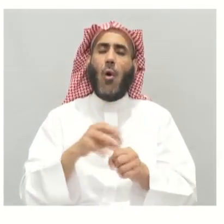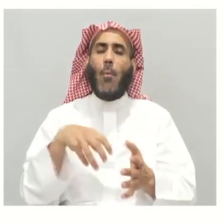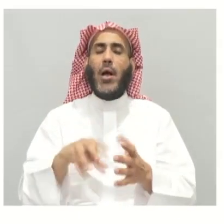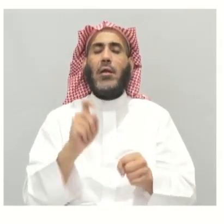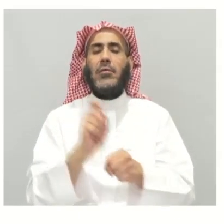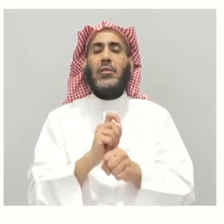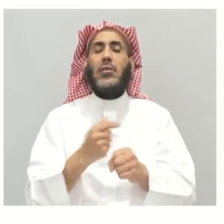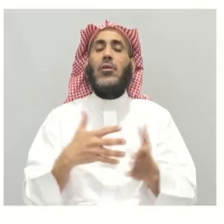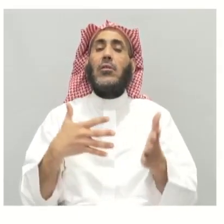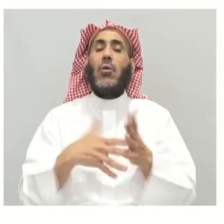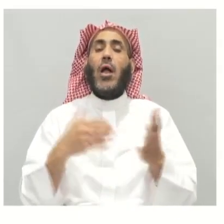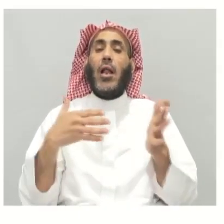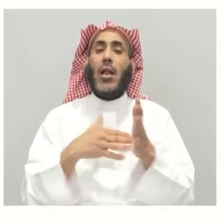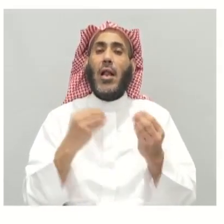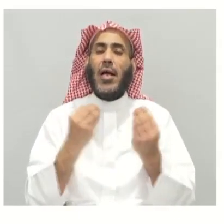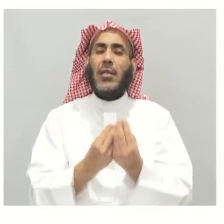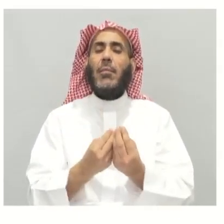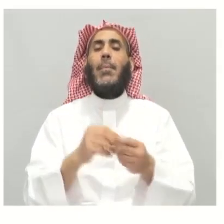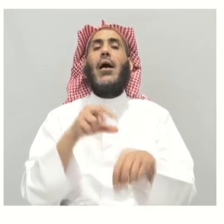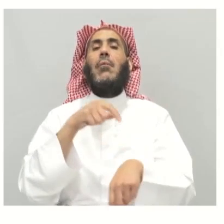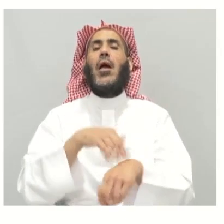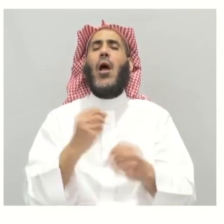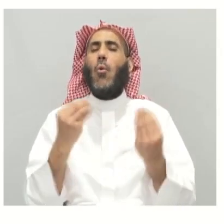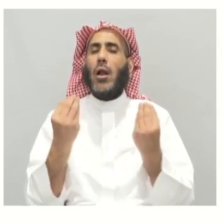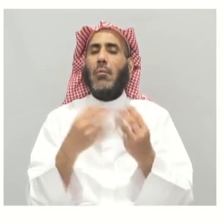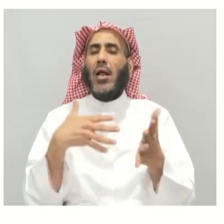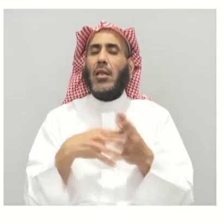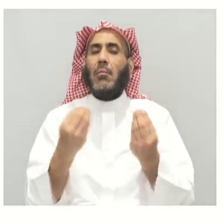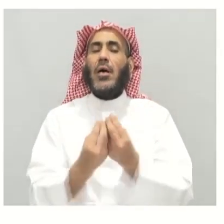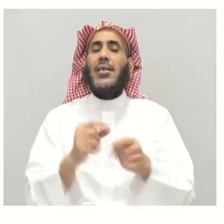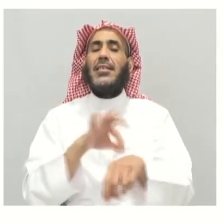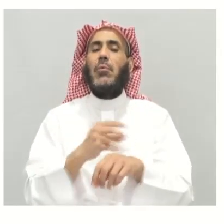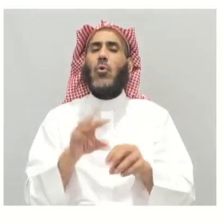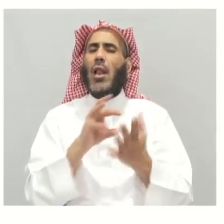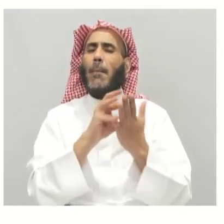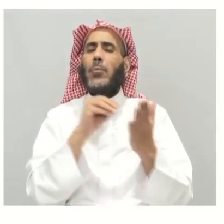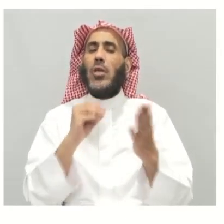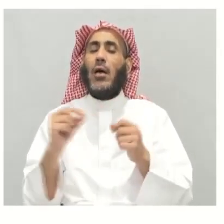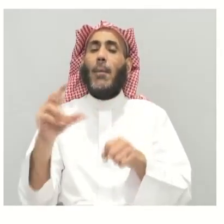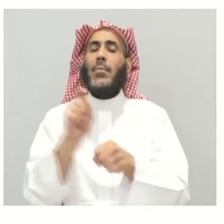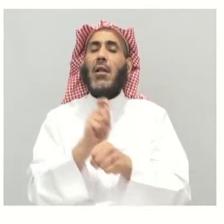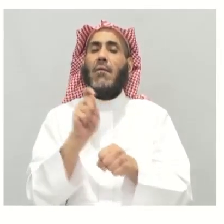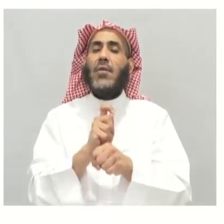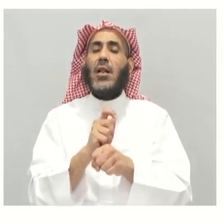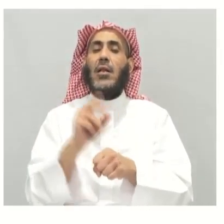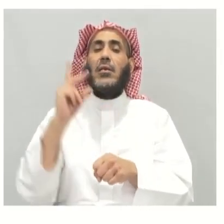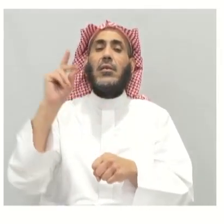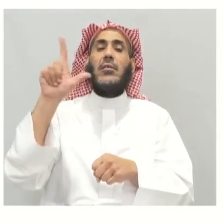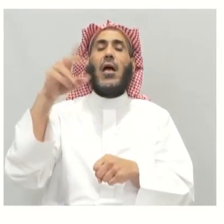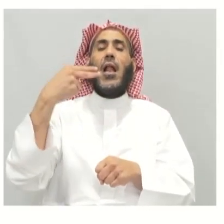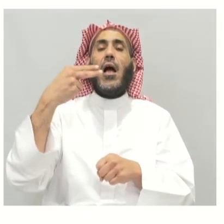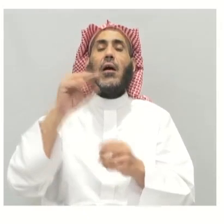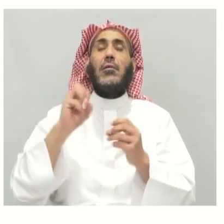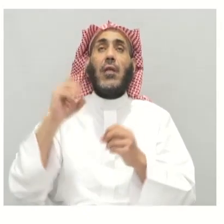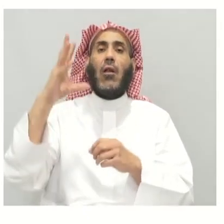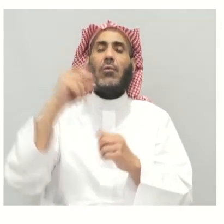إذن تدل على الحدث والزمان أو الحدث والمكان، وهي كلمة مشتقة من الفعل طلع أو من